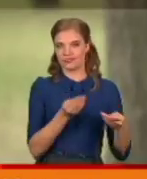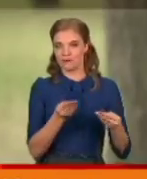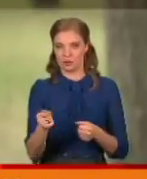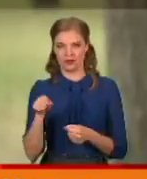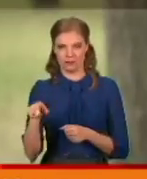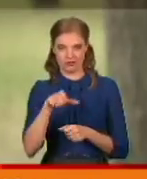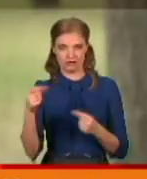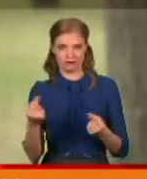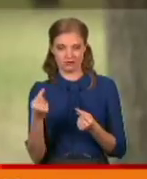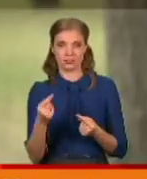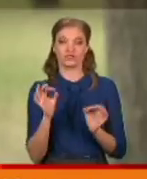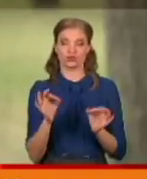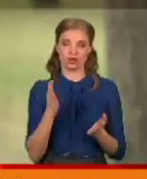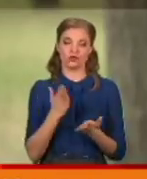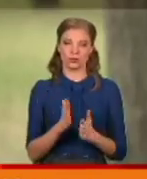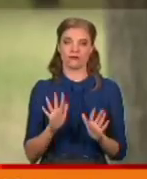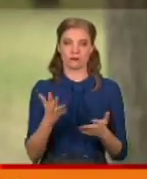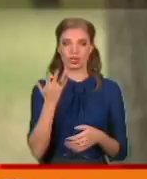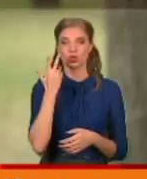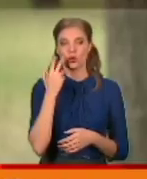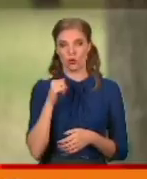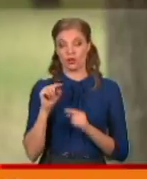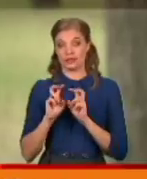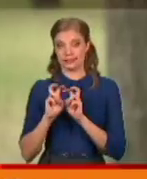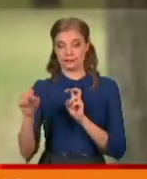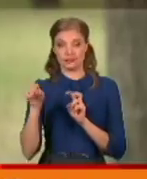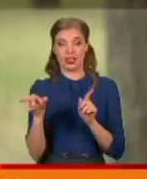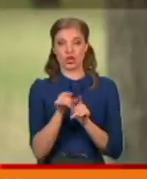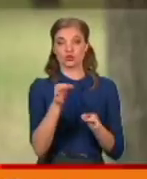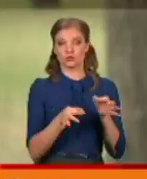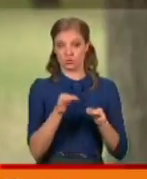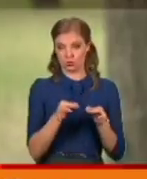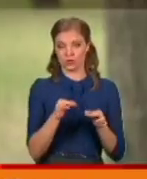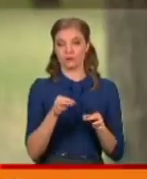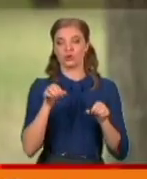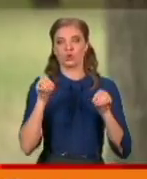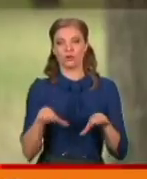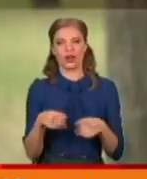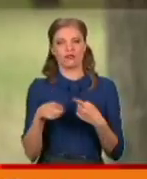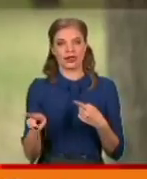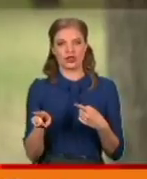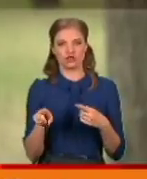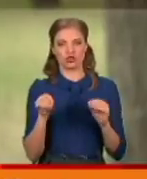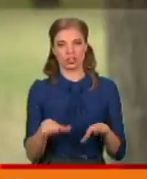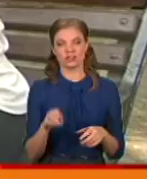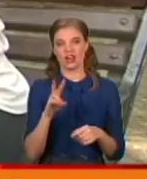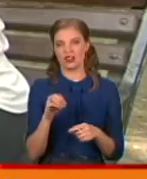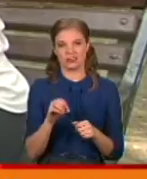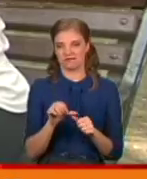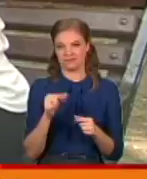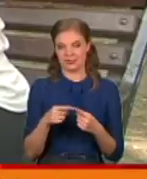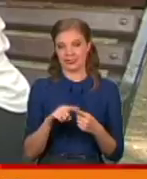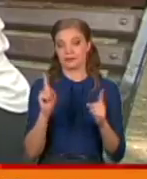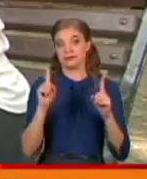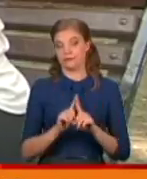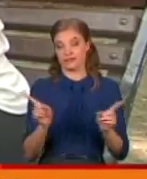на них. Є, звісно, випадки, коли присяжні, які разом з суддями присяжних, ухвалювали інше рішення, але це радше виняток. Аби